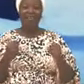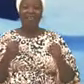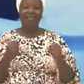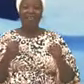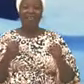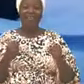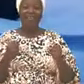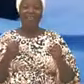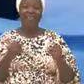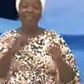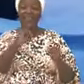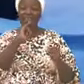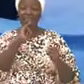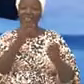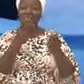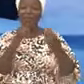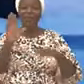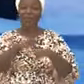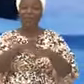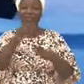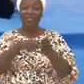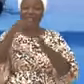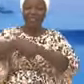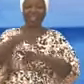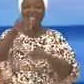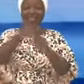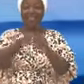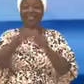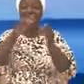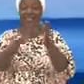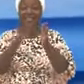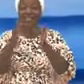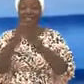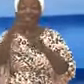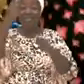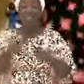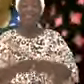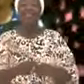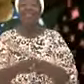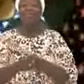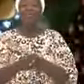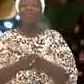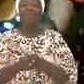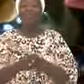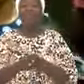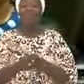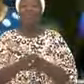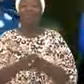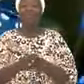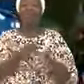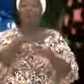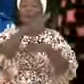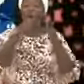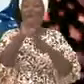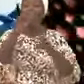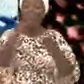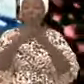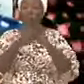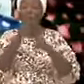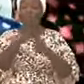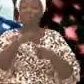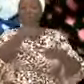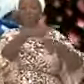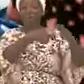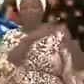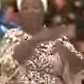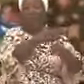ça viendra si toi ce soit au nom de jésus tout pour en voler